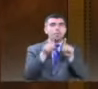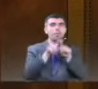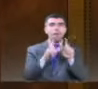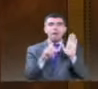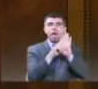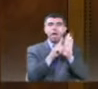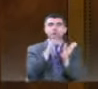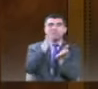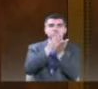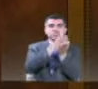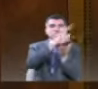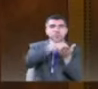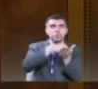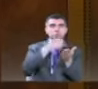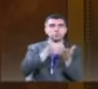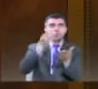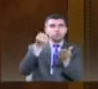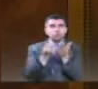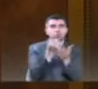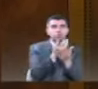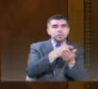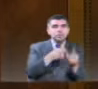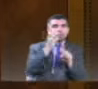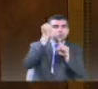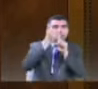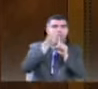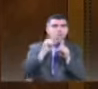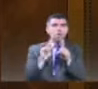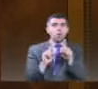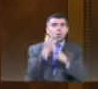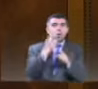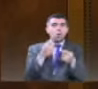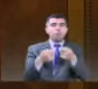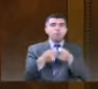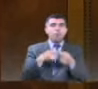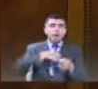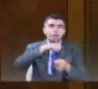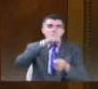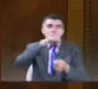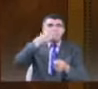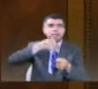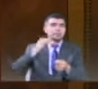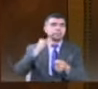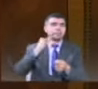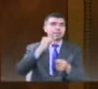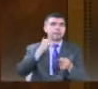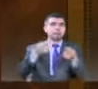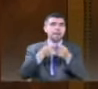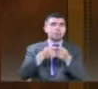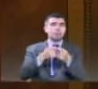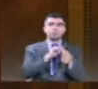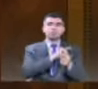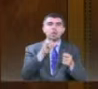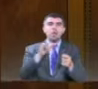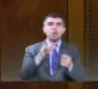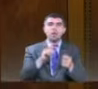والمسار الإصلاحي والإصلاحات الحقيقية التي ارتضاها المغرب لنفسه، واخترنا ألا نتنازل عنها إطلاقا.